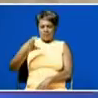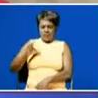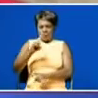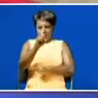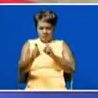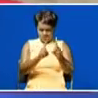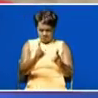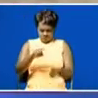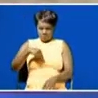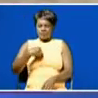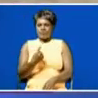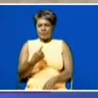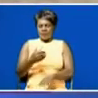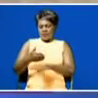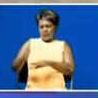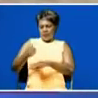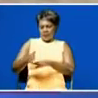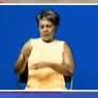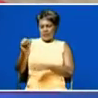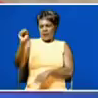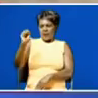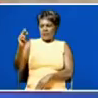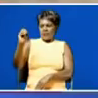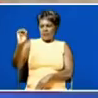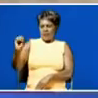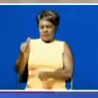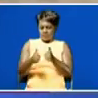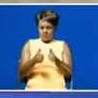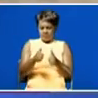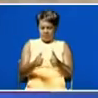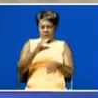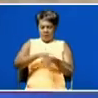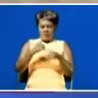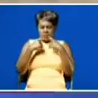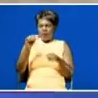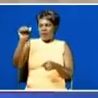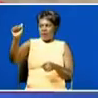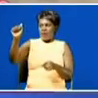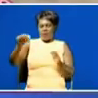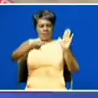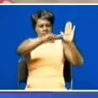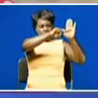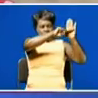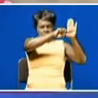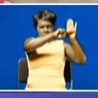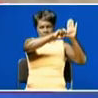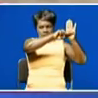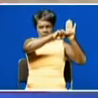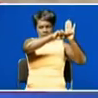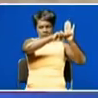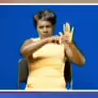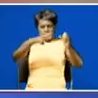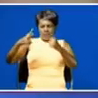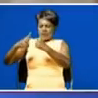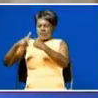NEC. Mimi mwenyewe nilituma SMS na nikapata results zangu, nikapata A minus ya